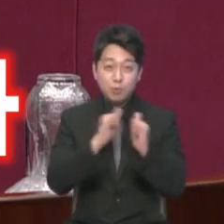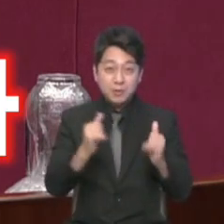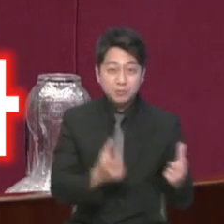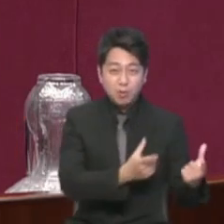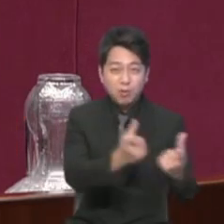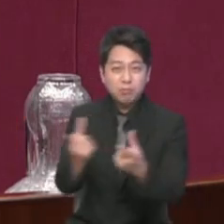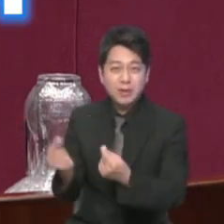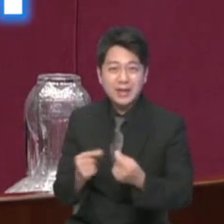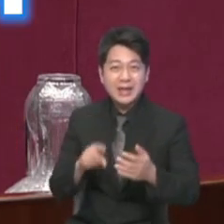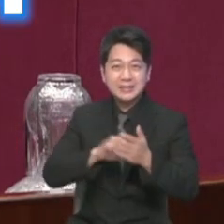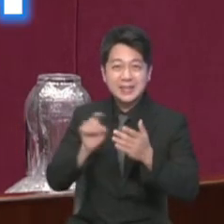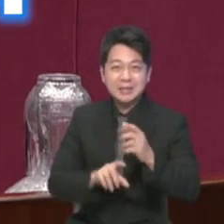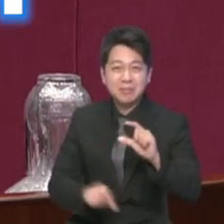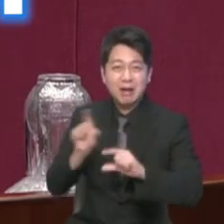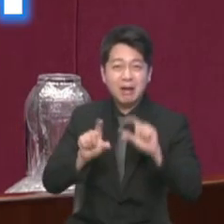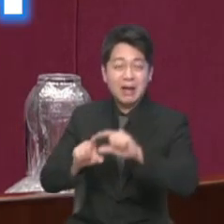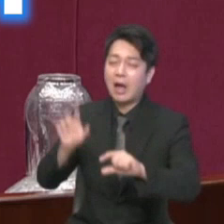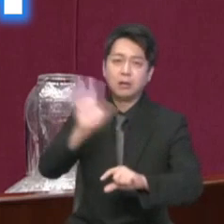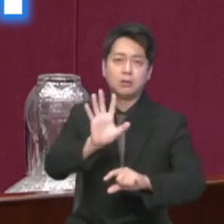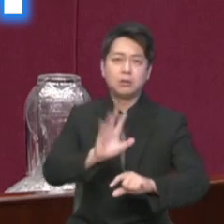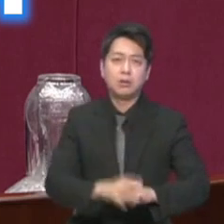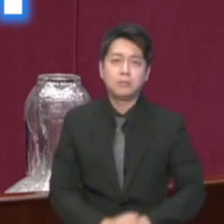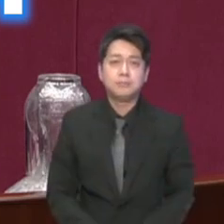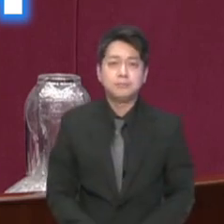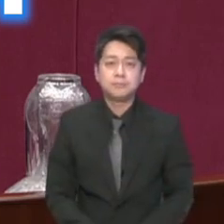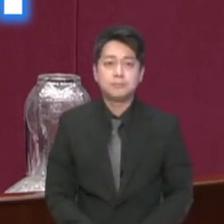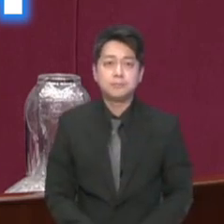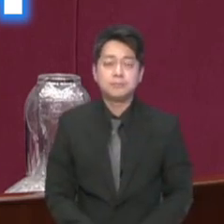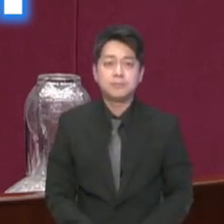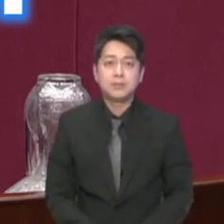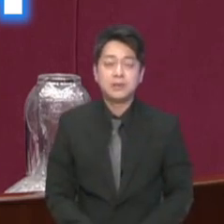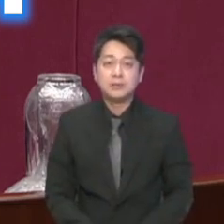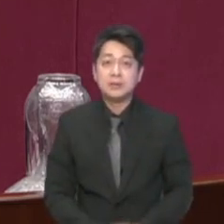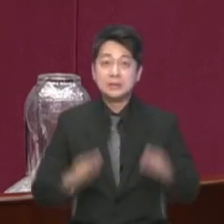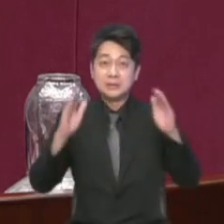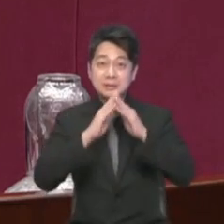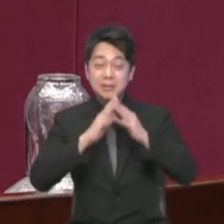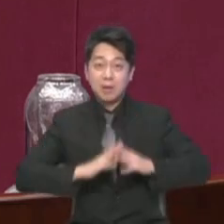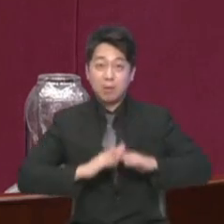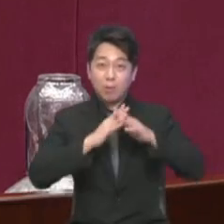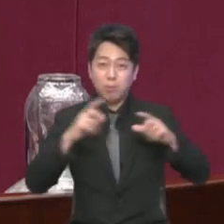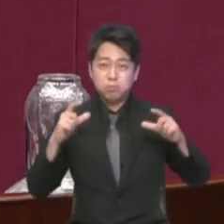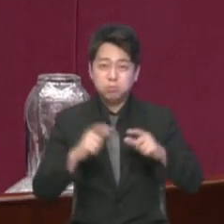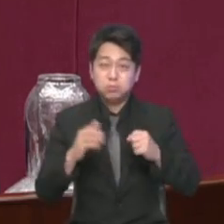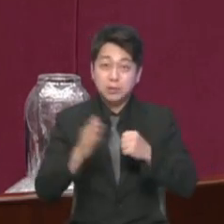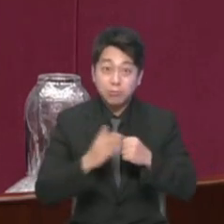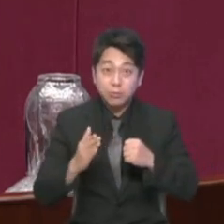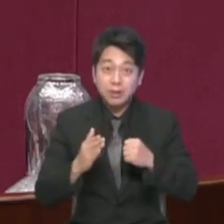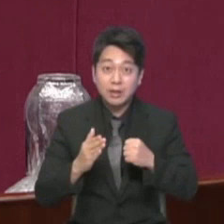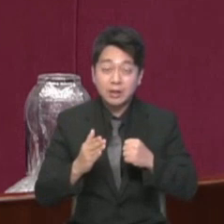선동입니다. 문재인 정부의 공급 부족 때문에 집값 폭등이 일어났다고요? 서울 지역 아파트